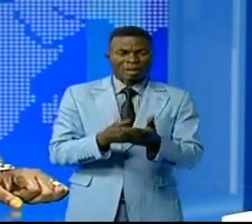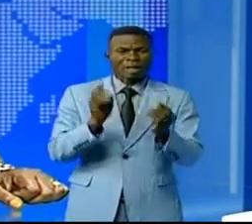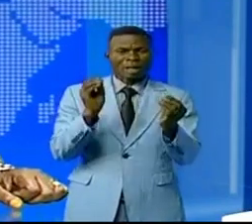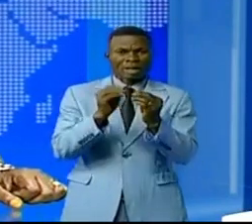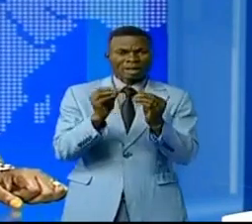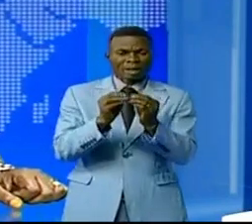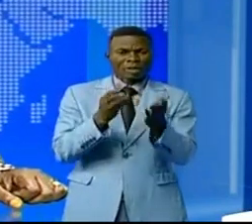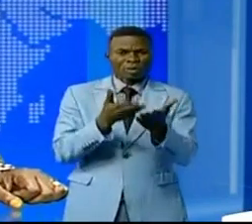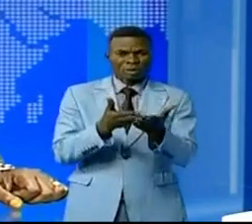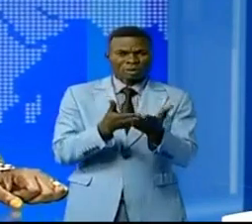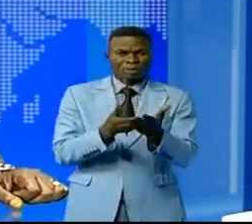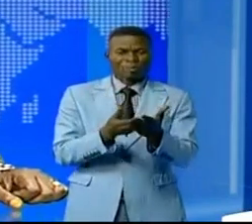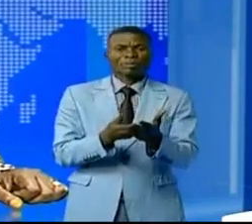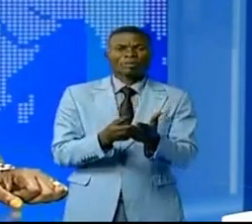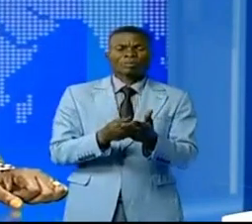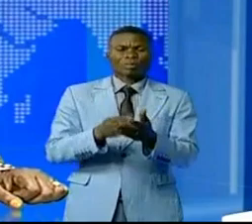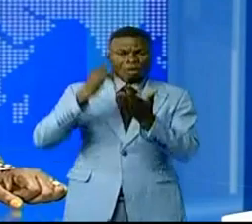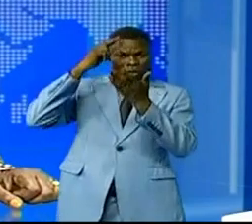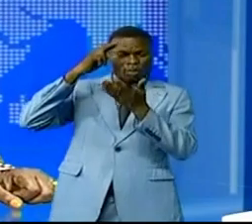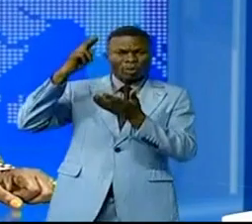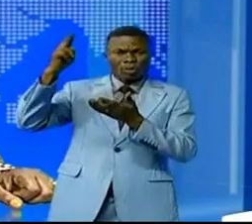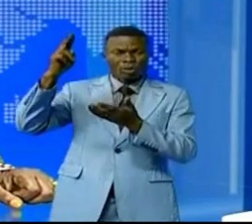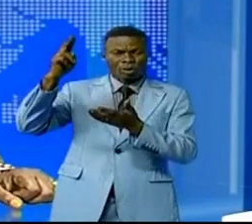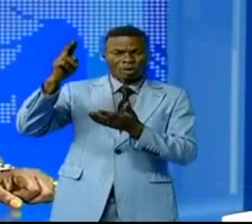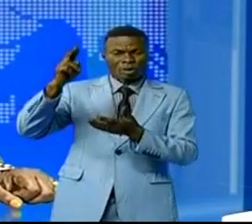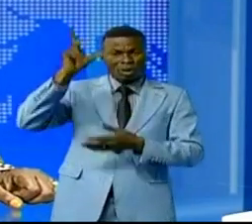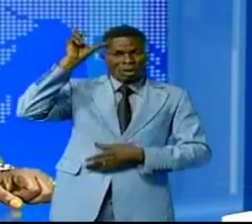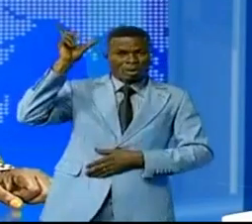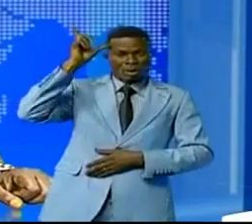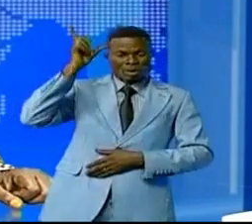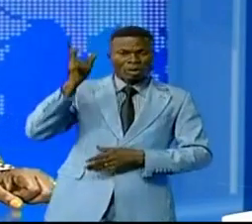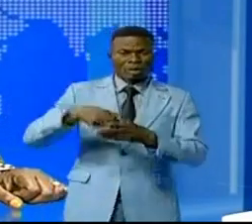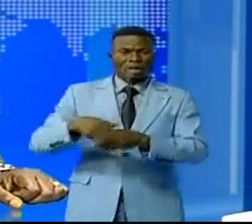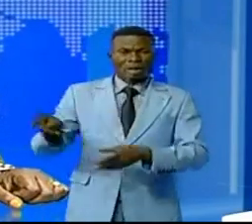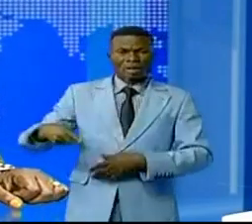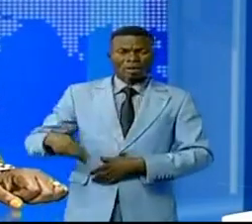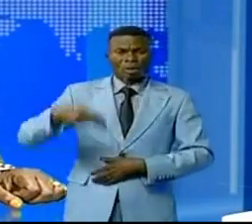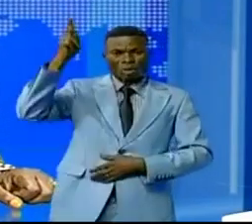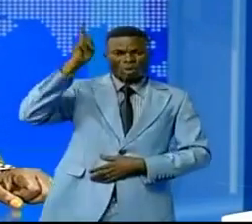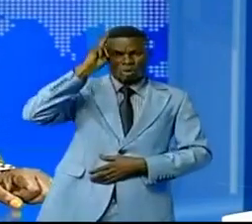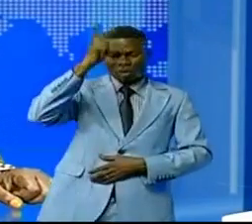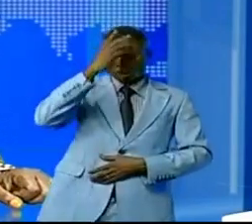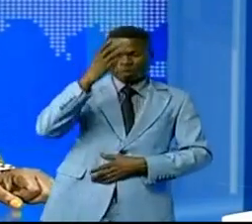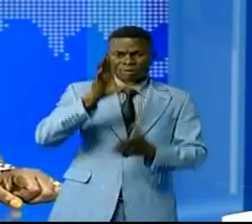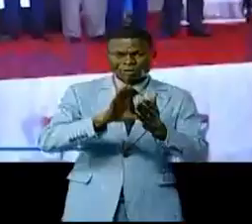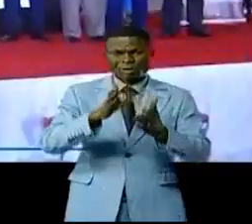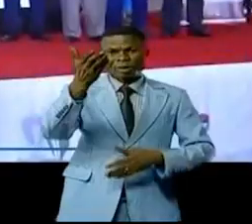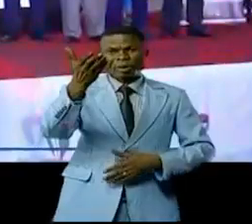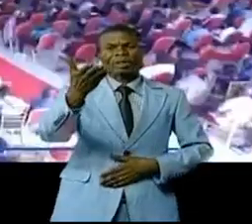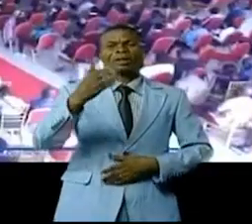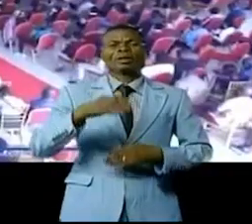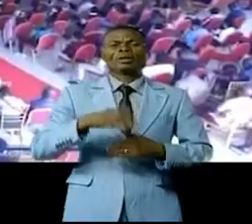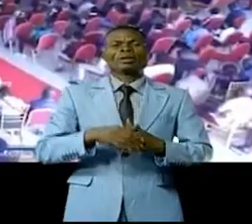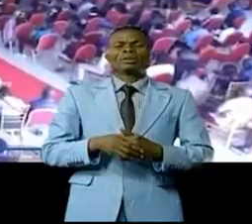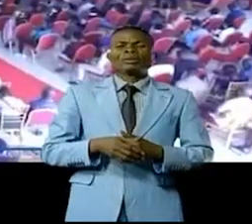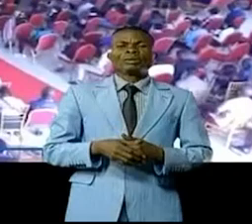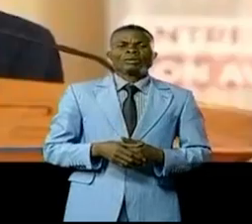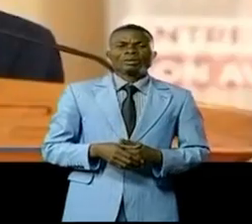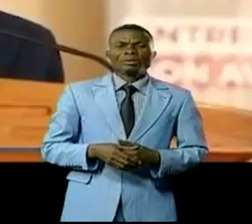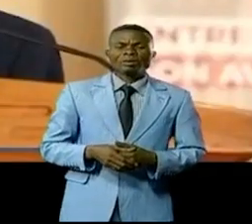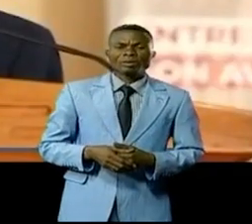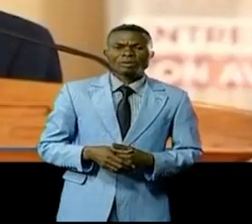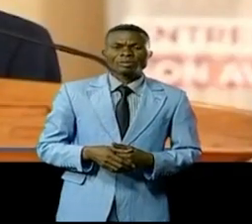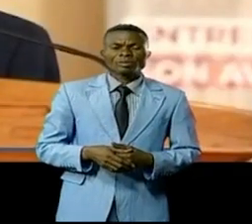rencontre. C'était à l'université de Lubumbashi dans la province du Haut-Katanga. Portant sur